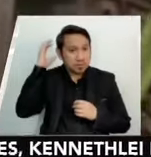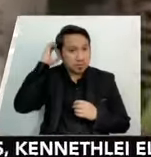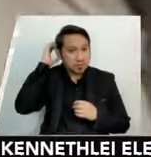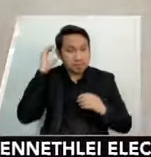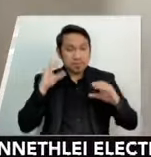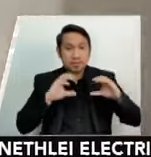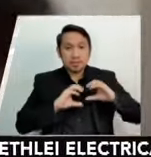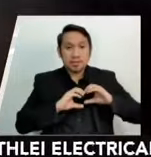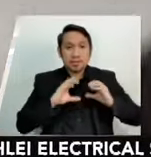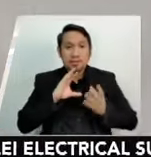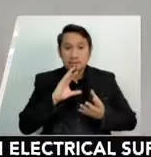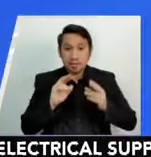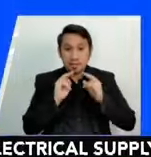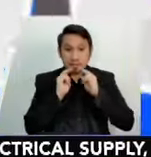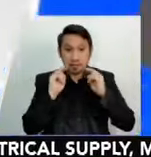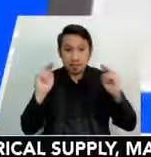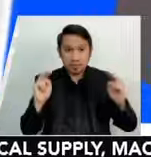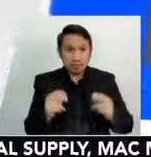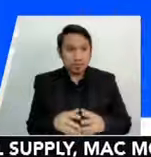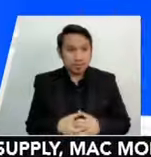Integrated News.